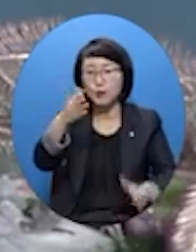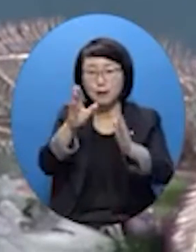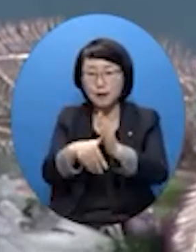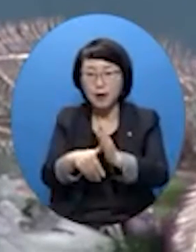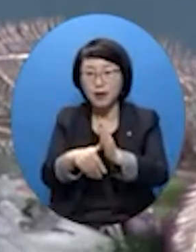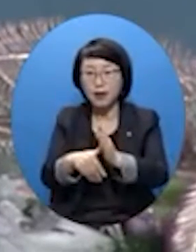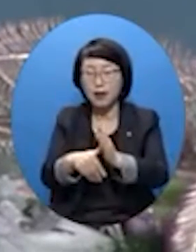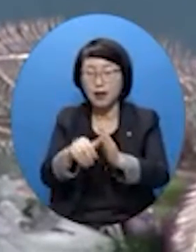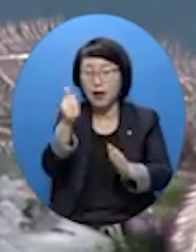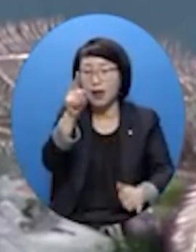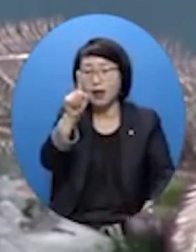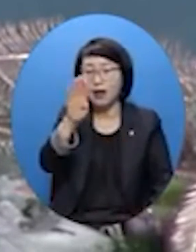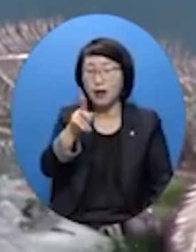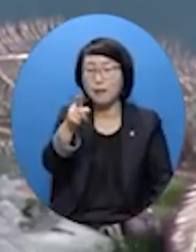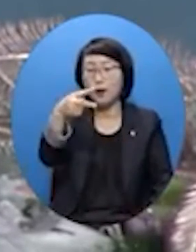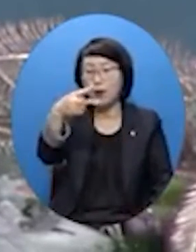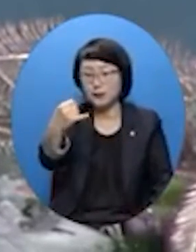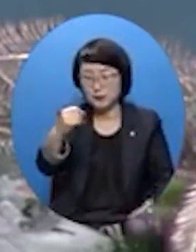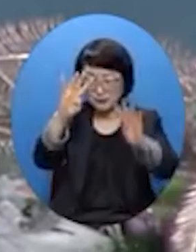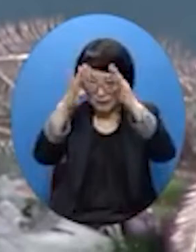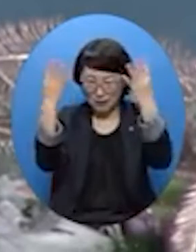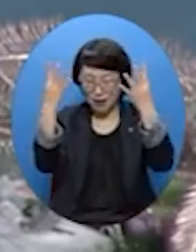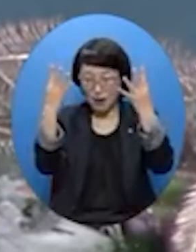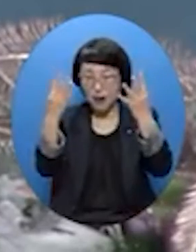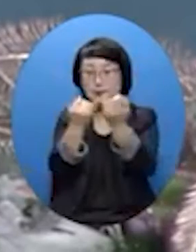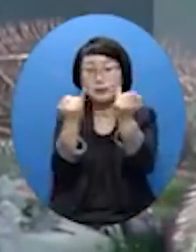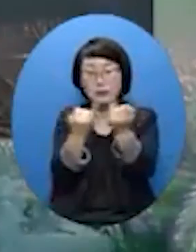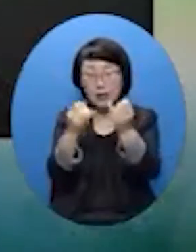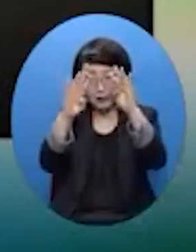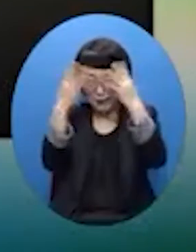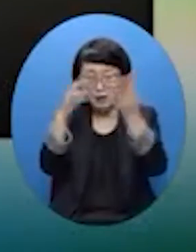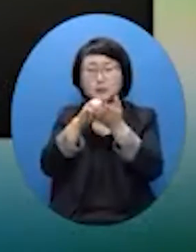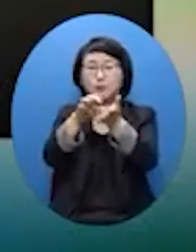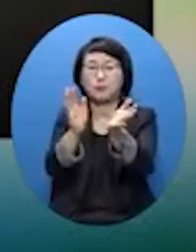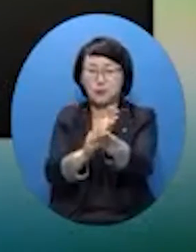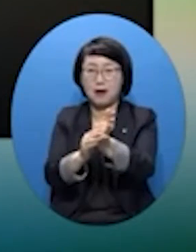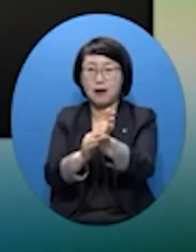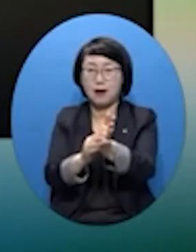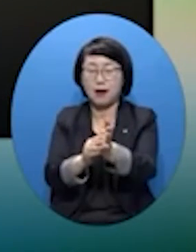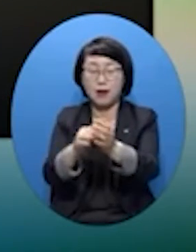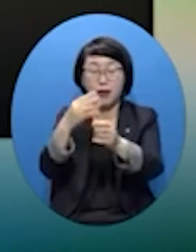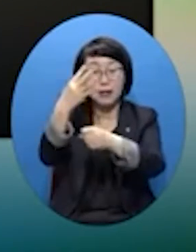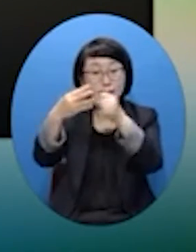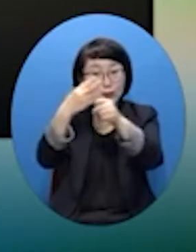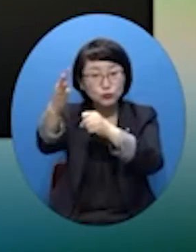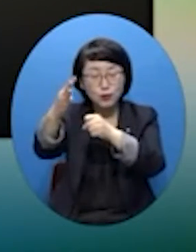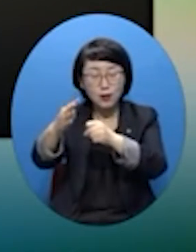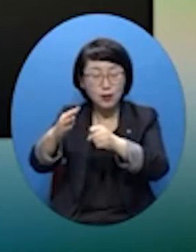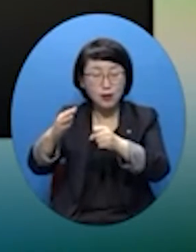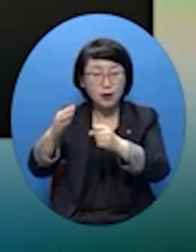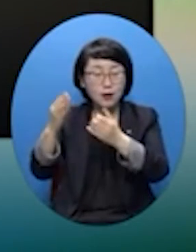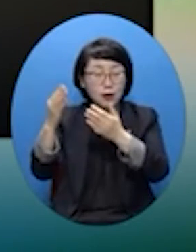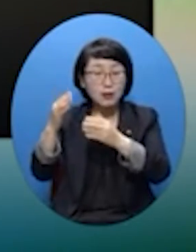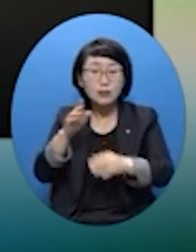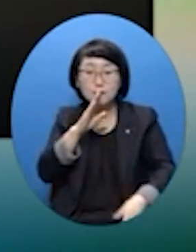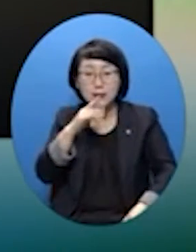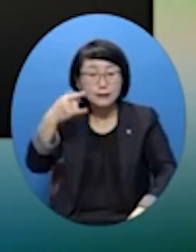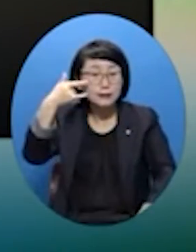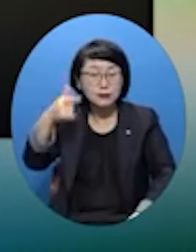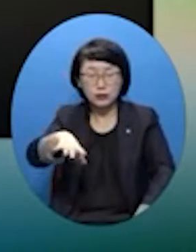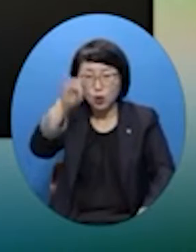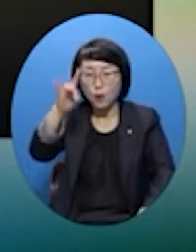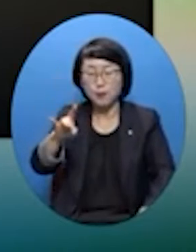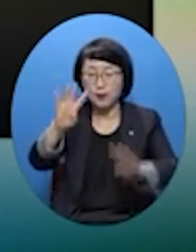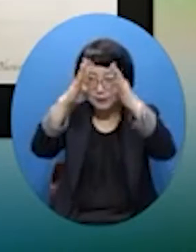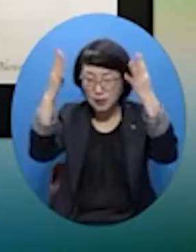오늘날 하버드 대학에 병합된 레드클리프 대학교에 입학을 합니다. 4년 후에 청각장애인으로 최초로